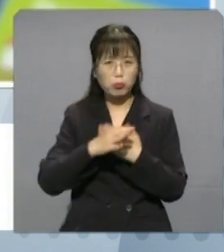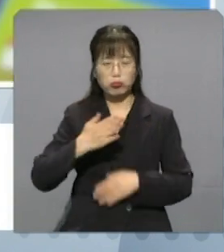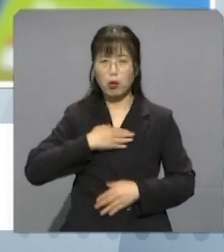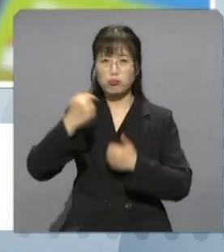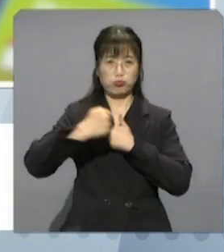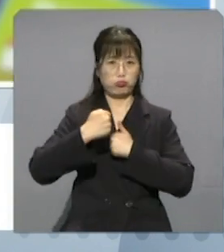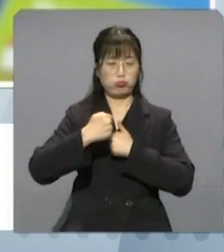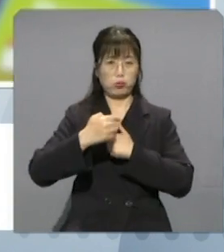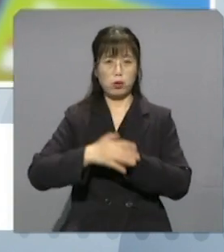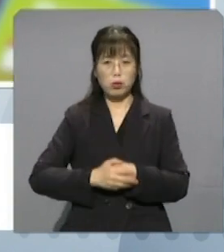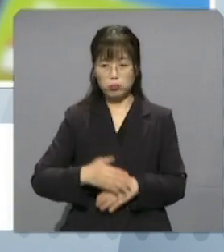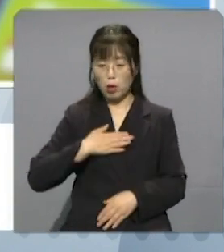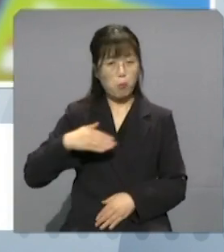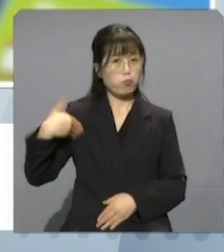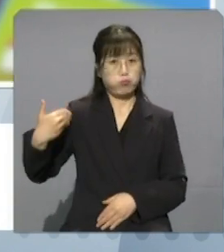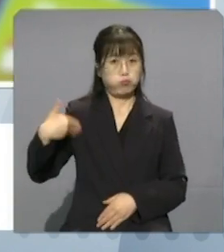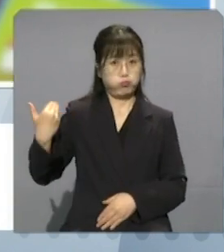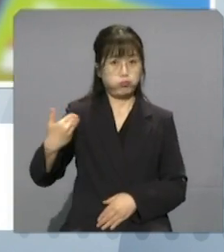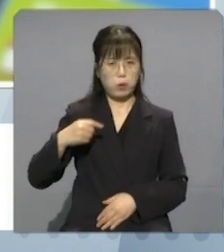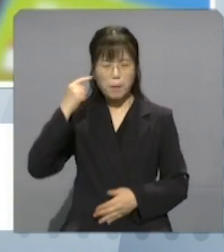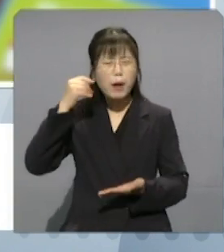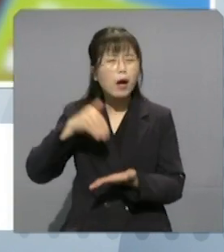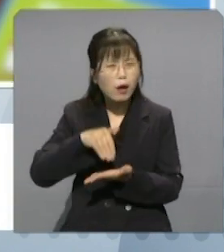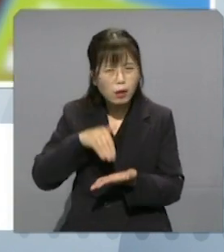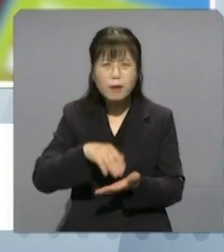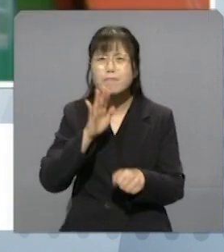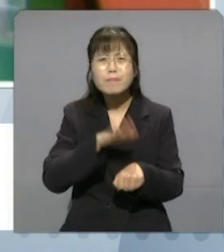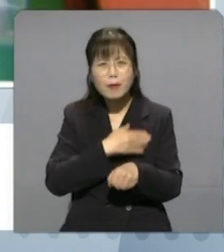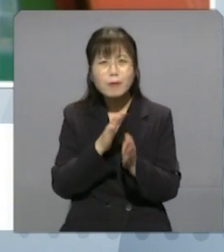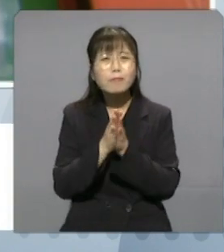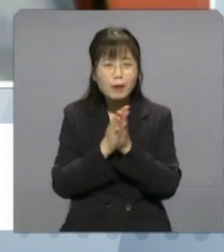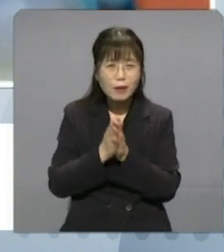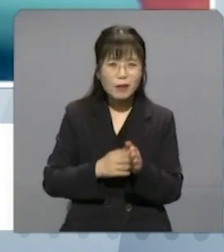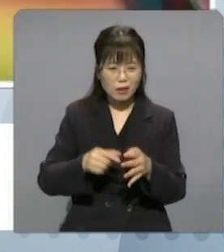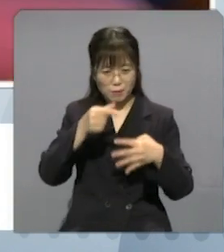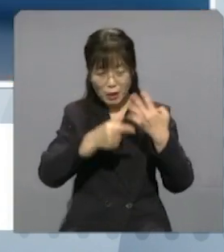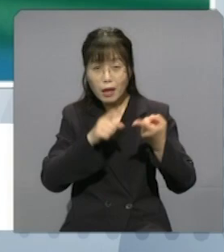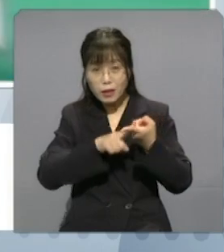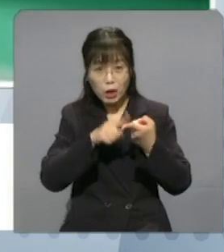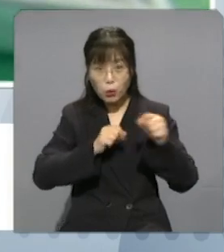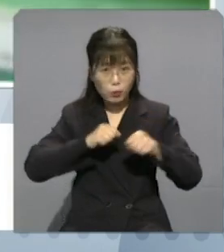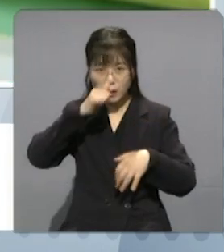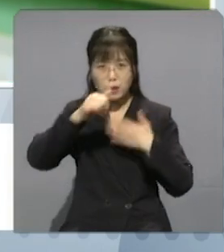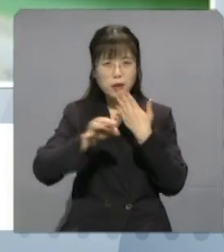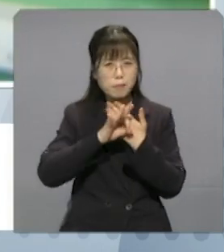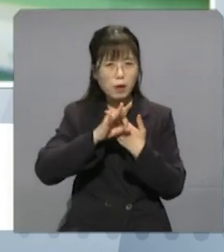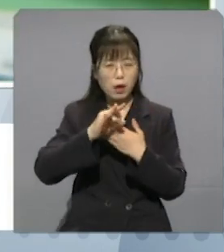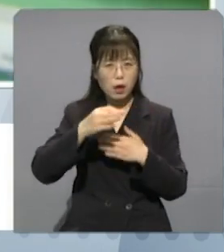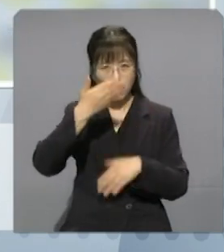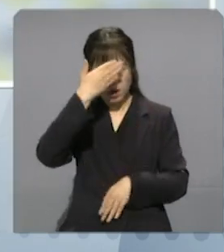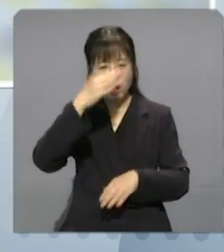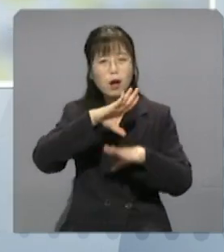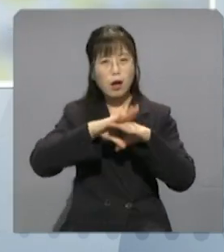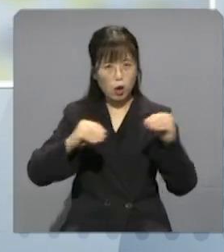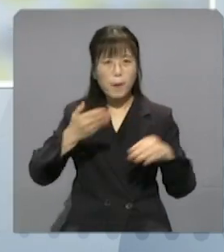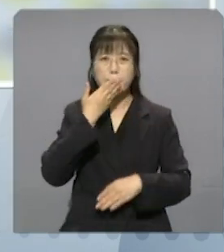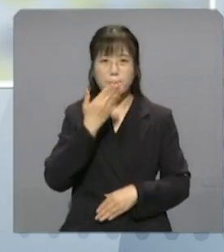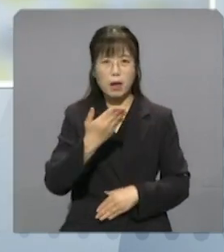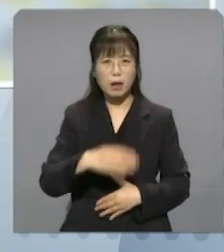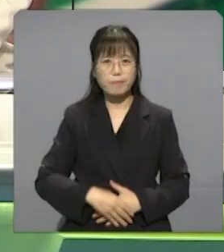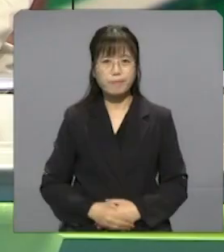난 시켜서 했다 혹은 난 모르는 일이다 반성한다 잘못했다 등 시나리오대로 하면은 그 모면할 수 있다는 생각을 하고 있는